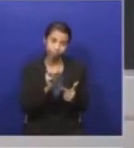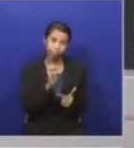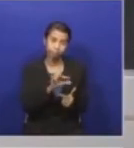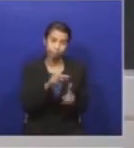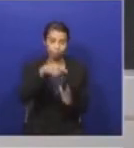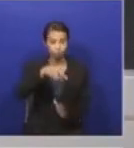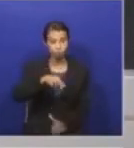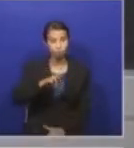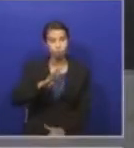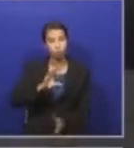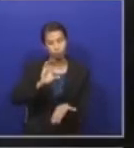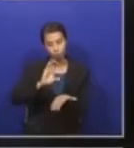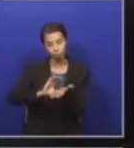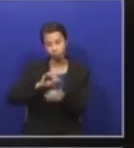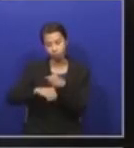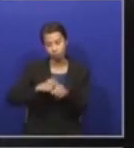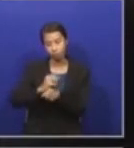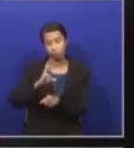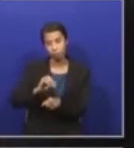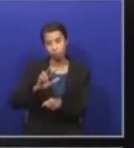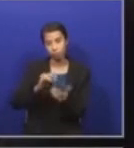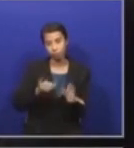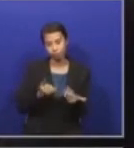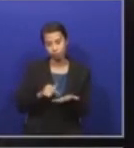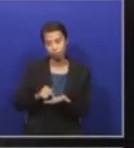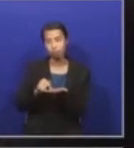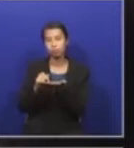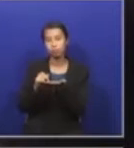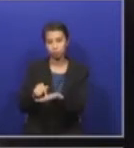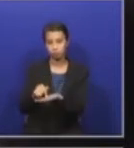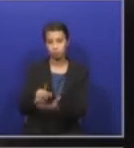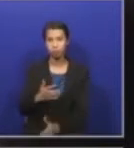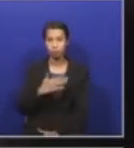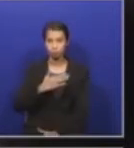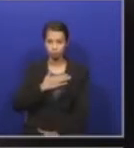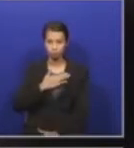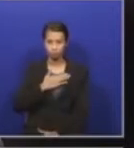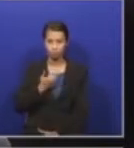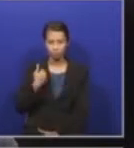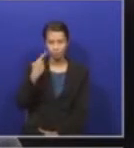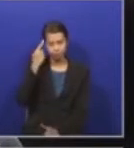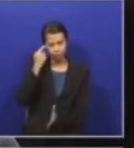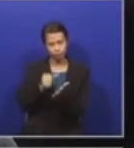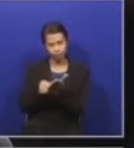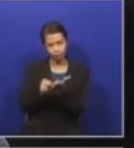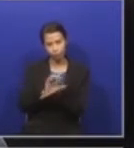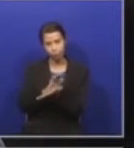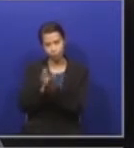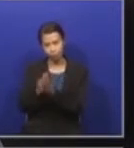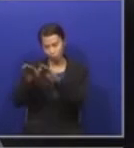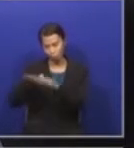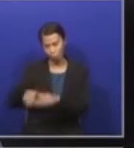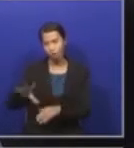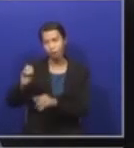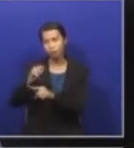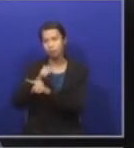ำปี2563เนี่ยนำเสนอต่อสภาผู้แทนราษฎรนะครับผมได้สงวนคำแปรติปรับลด 50% ผม